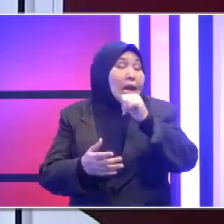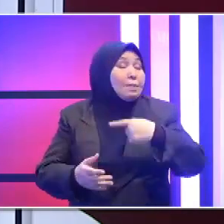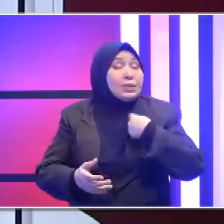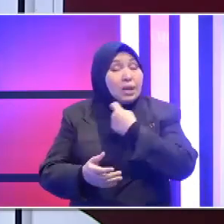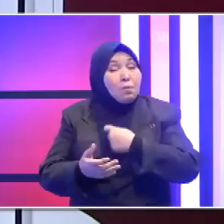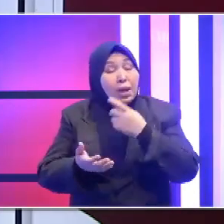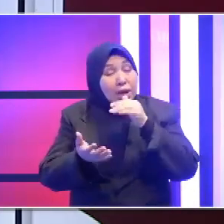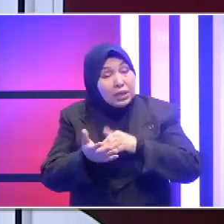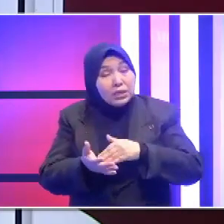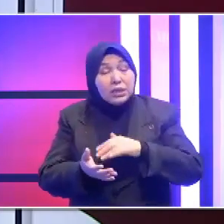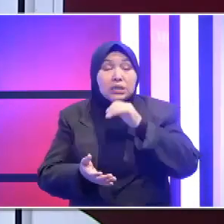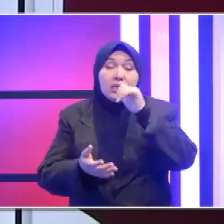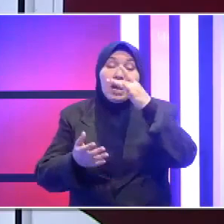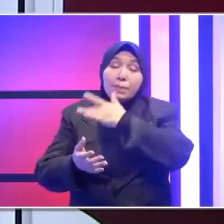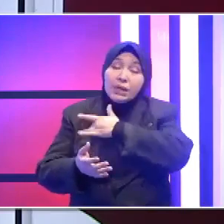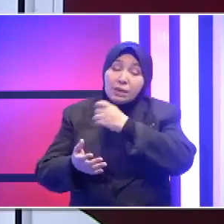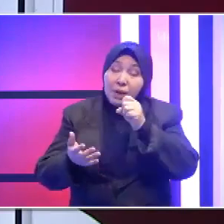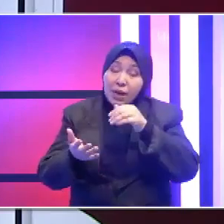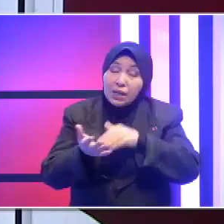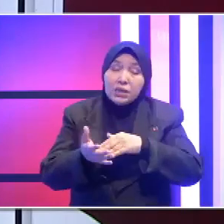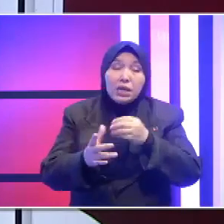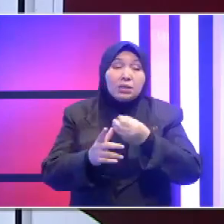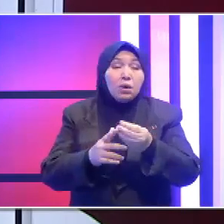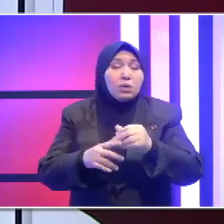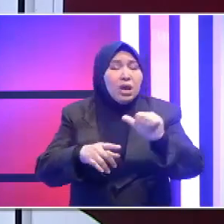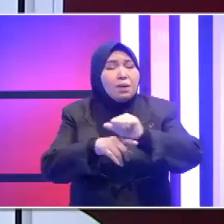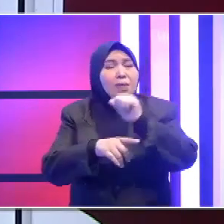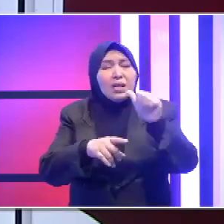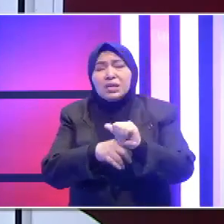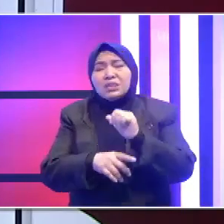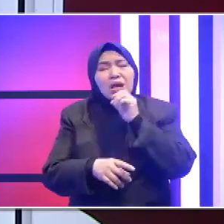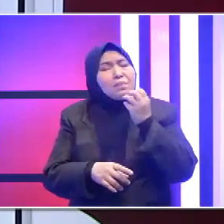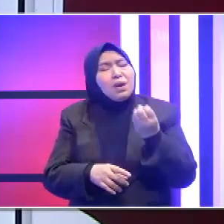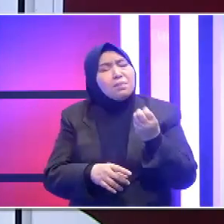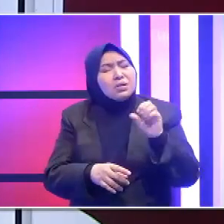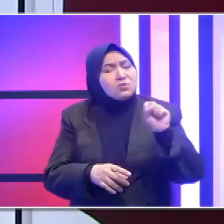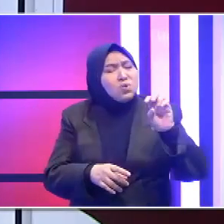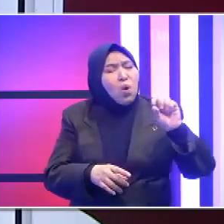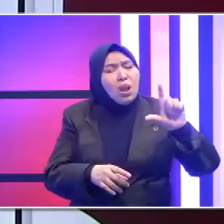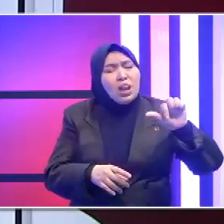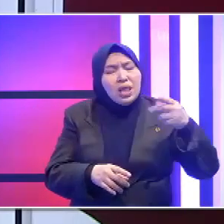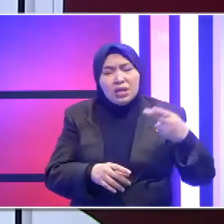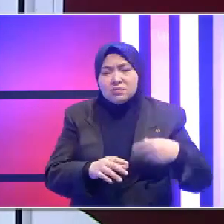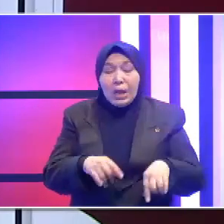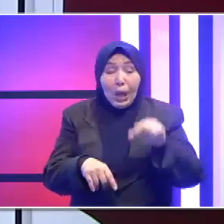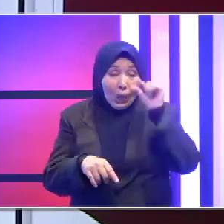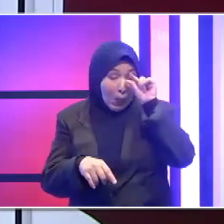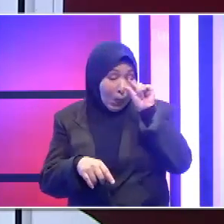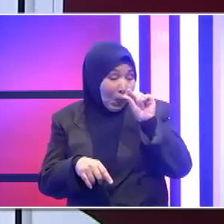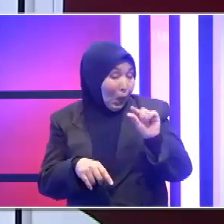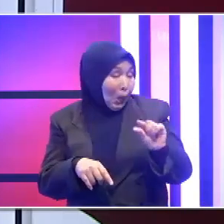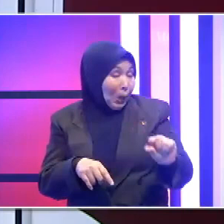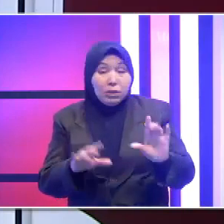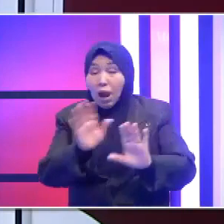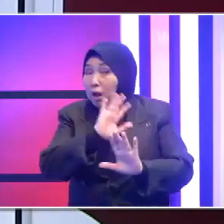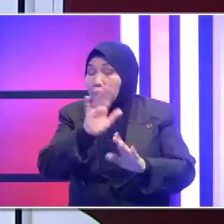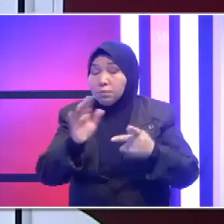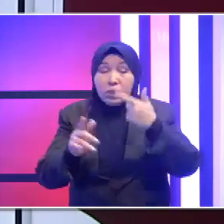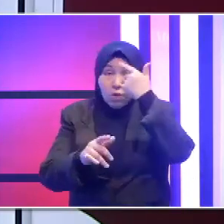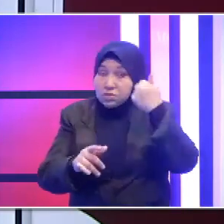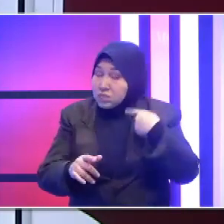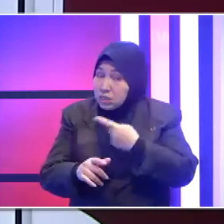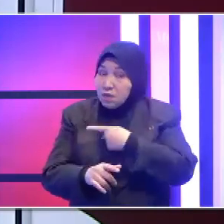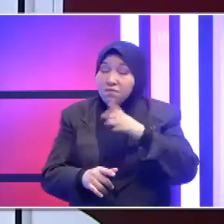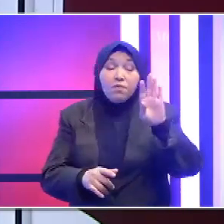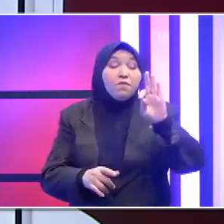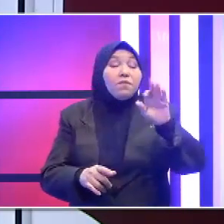ataupun tidak beriman lagi ataupun diam aja tidak buat pesoleh kita Jangan pandang Cina pasrah kita pun